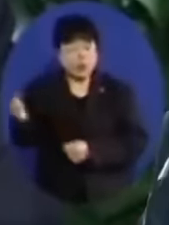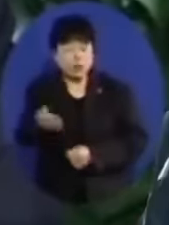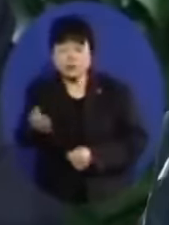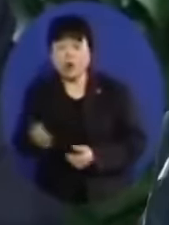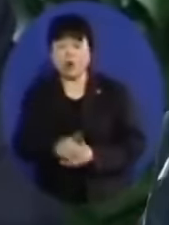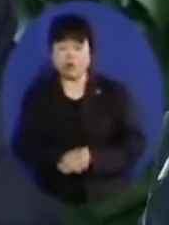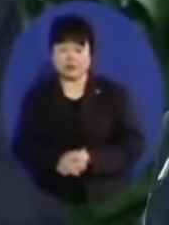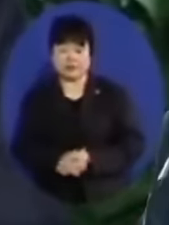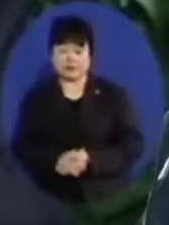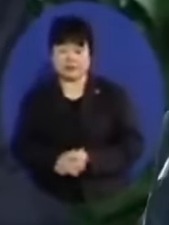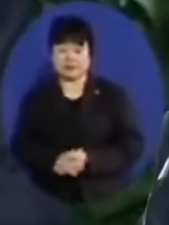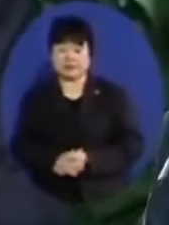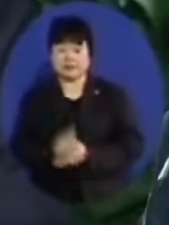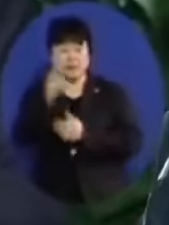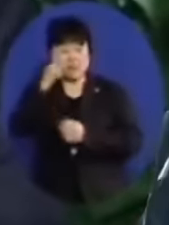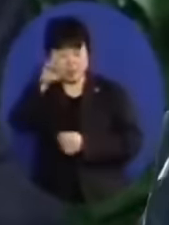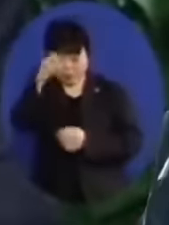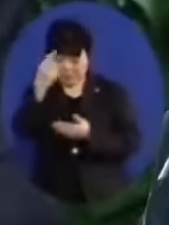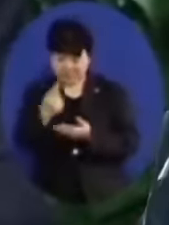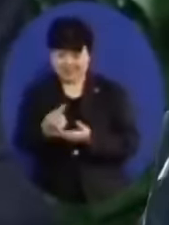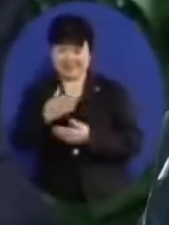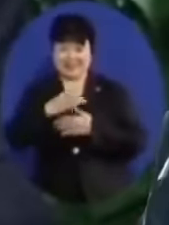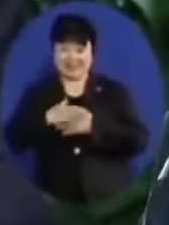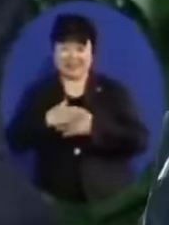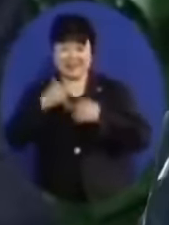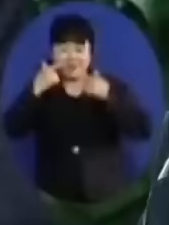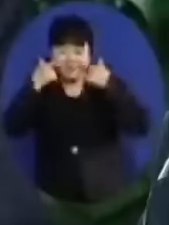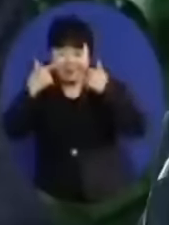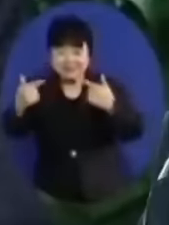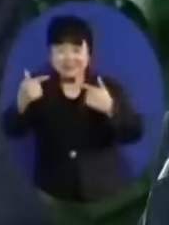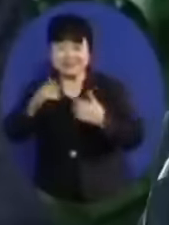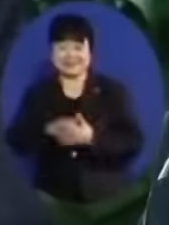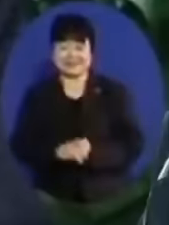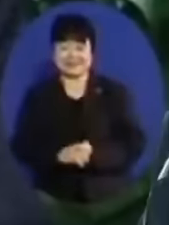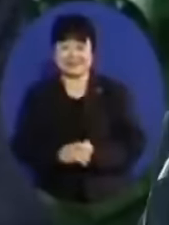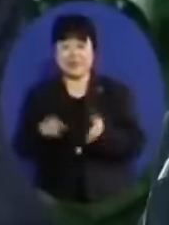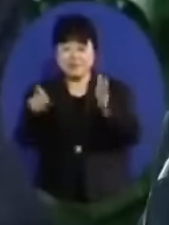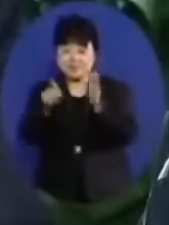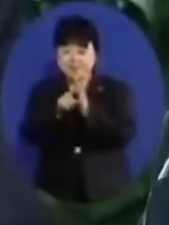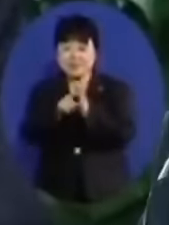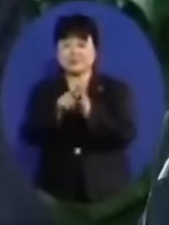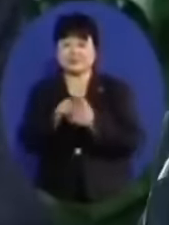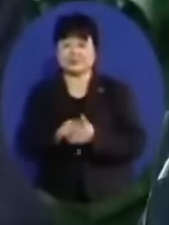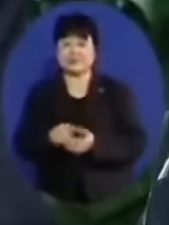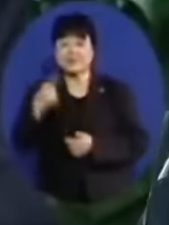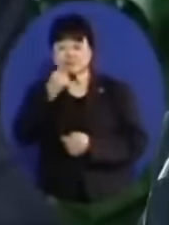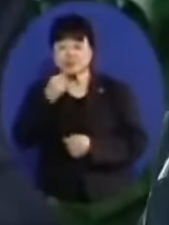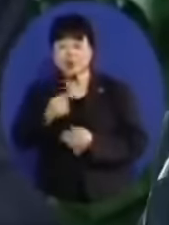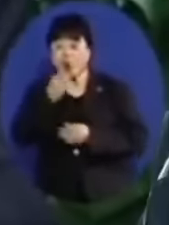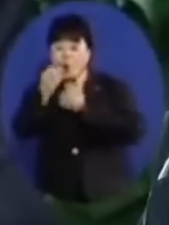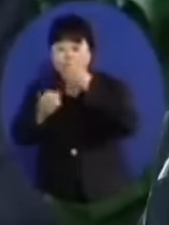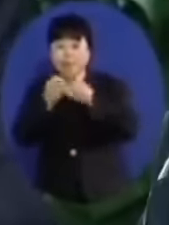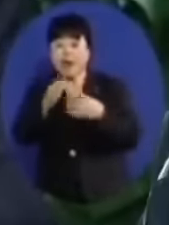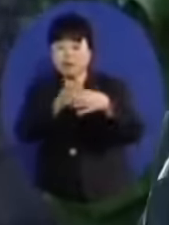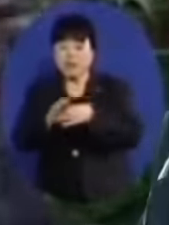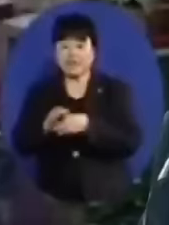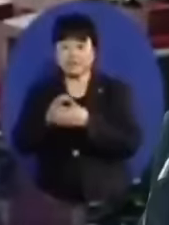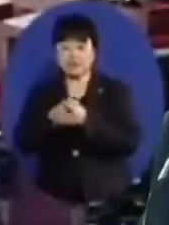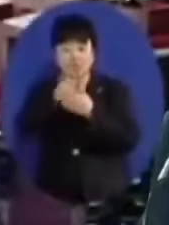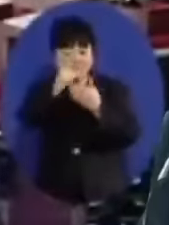됩니다. 하나님 앞에 나와서 내가 확실한 믿음의 입술의 고백을 하고 계속